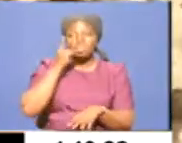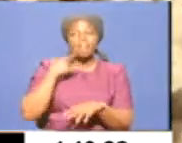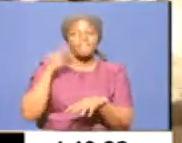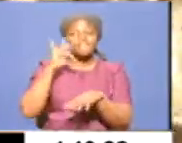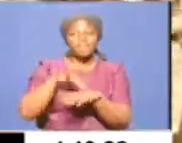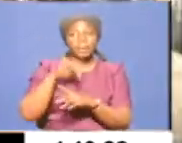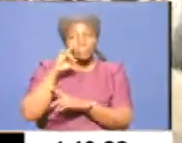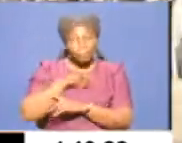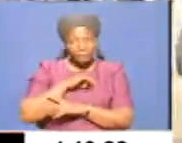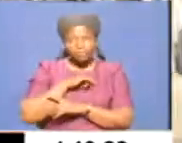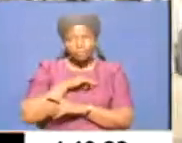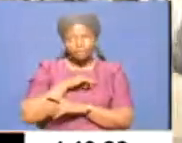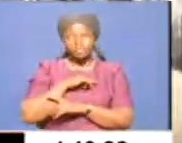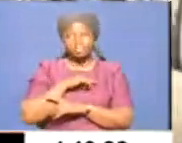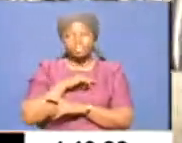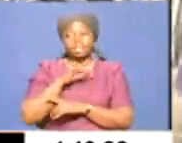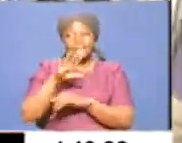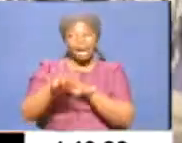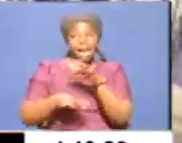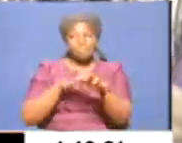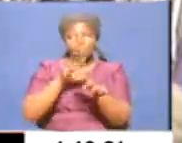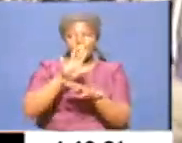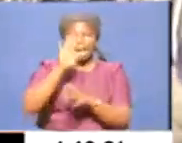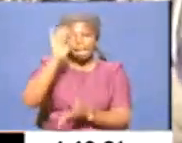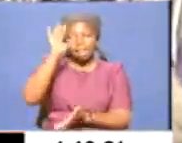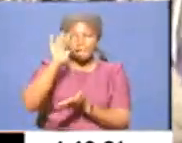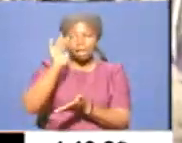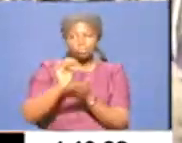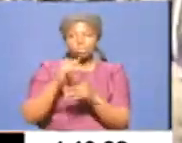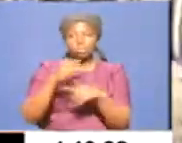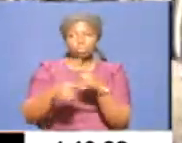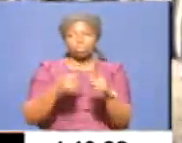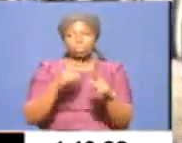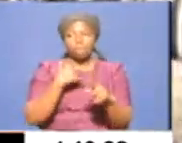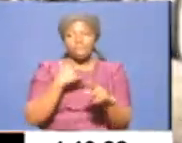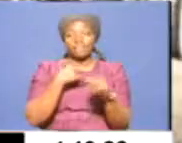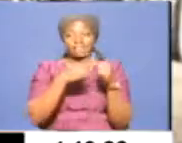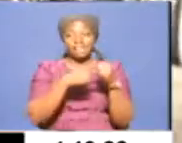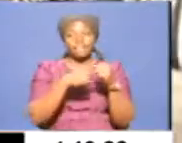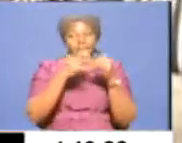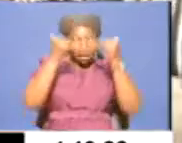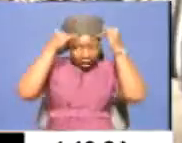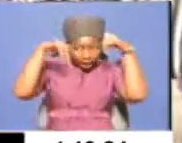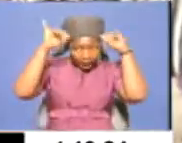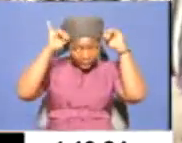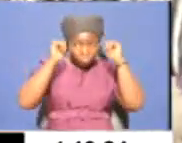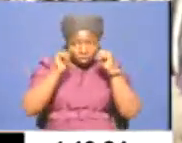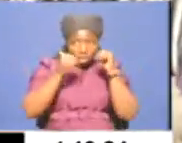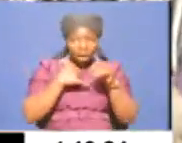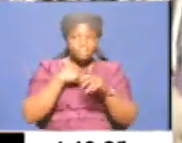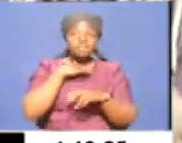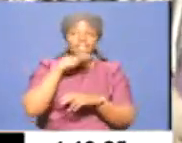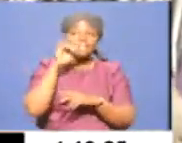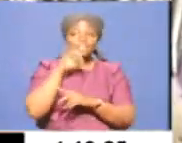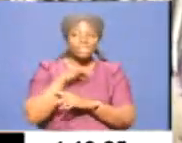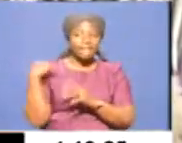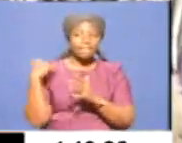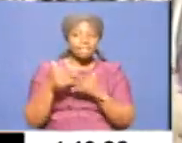being wiped out. Kuna ng'ombe saba ambao wamekufa kufikia sasa. Ni